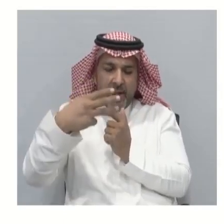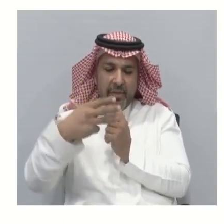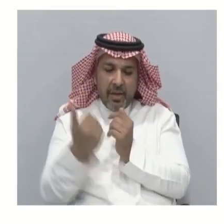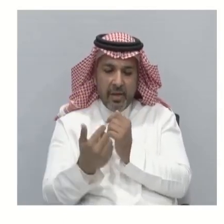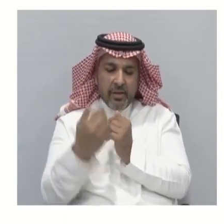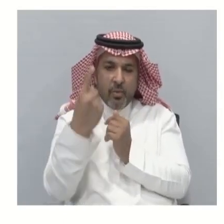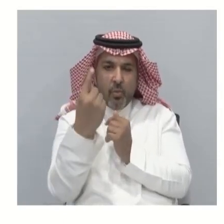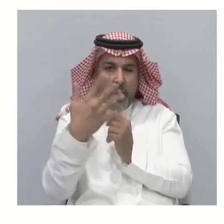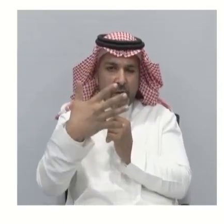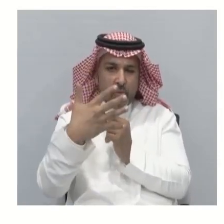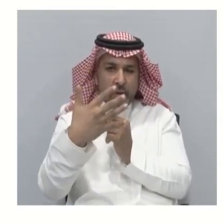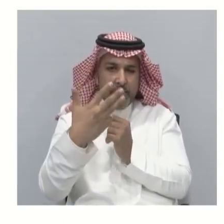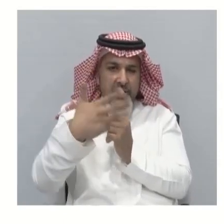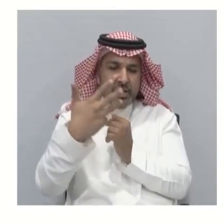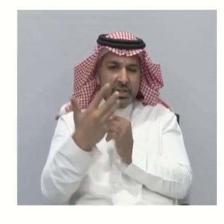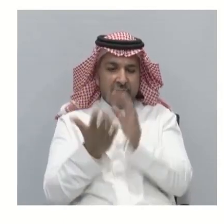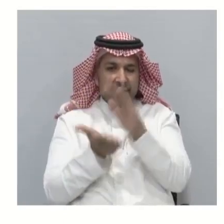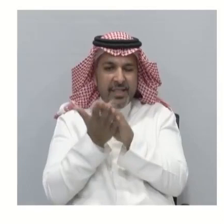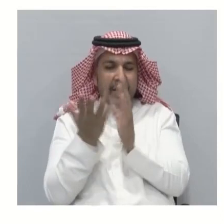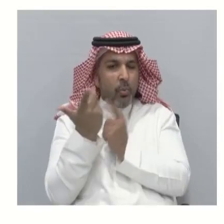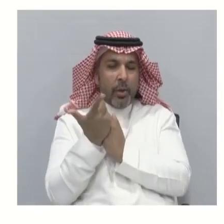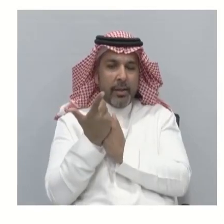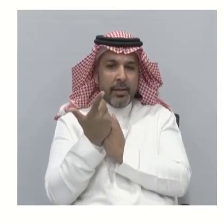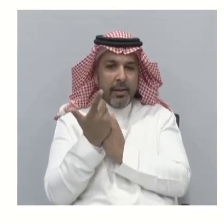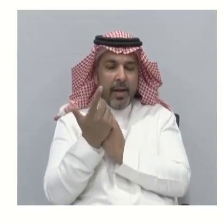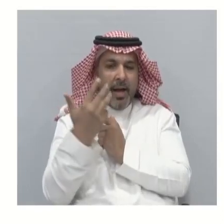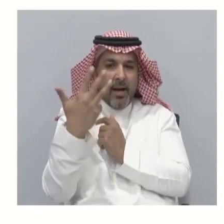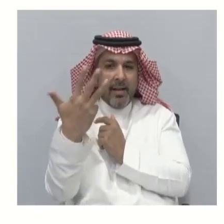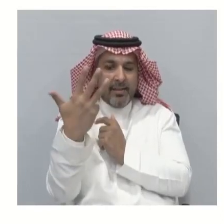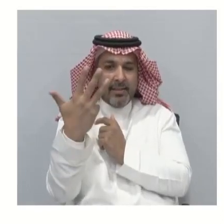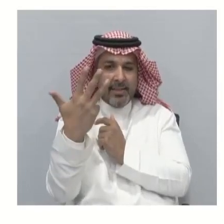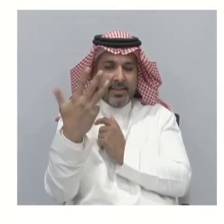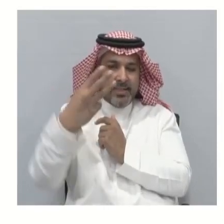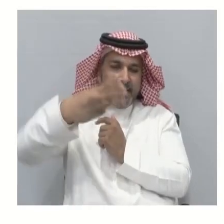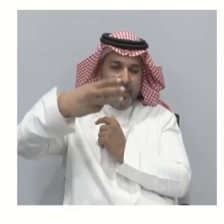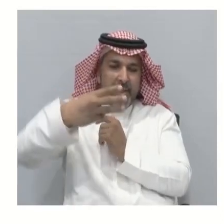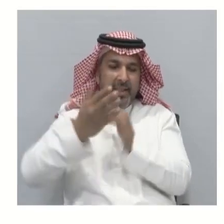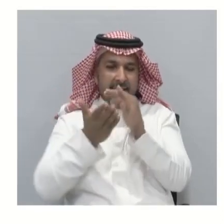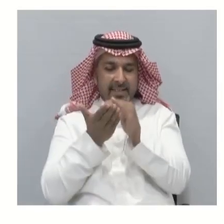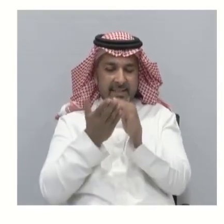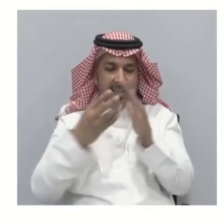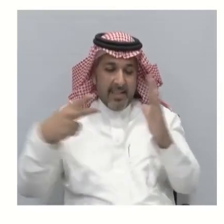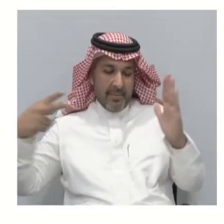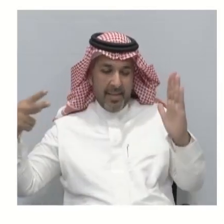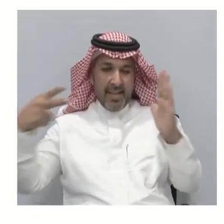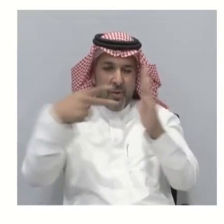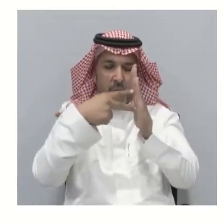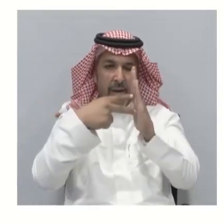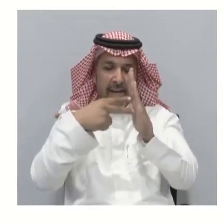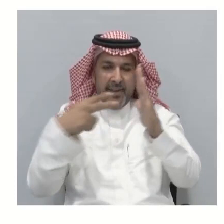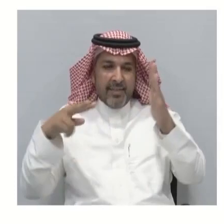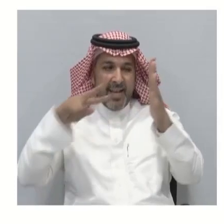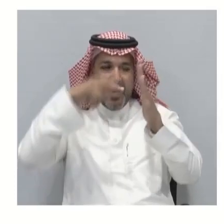عندي اروح اشوف اصغر زاويه عندي واصغر زاويه عندي هنا في هذا المثلث هي 39